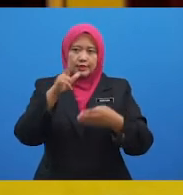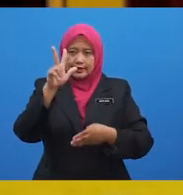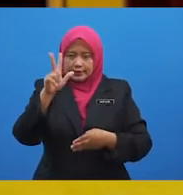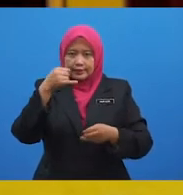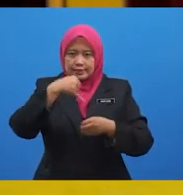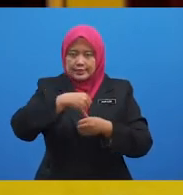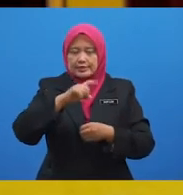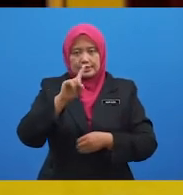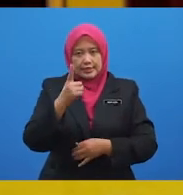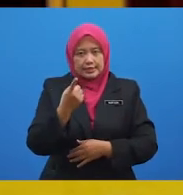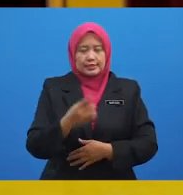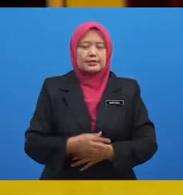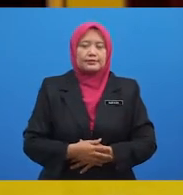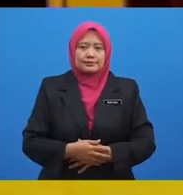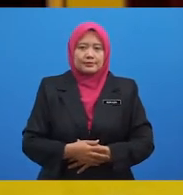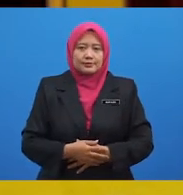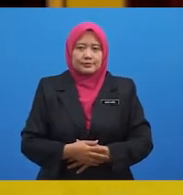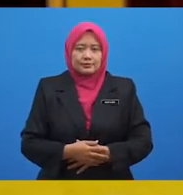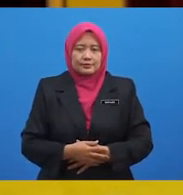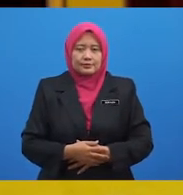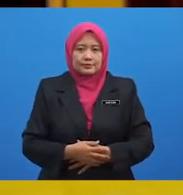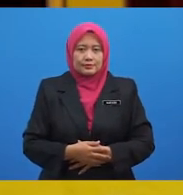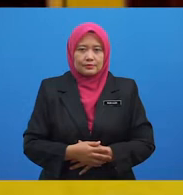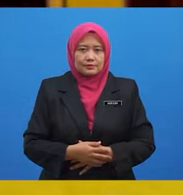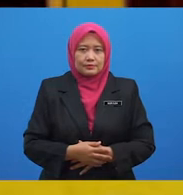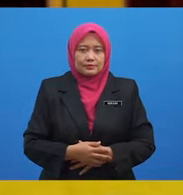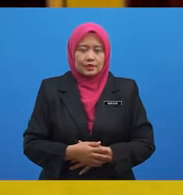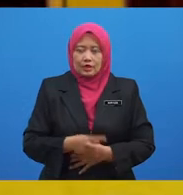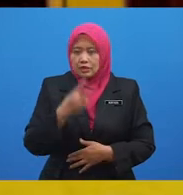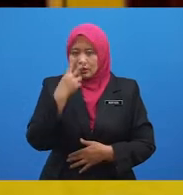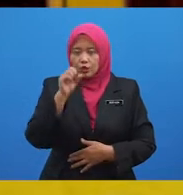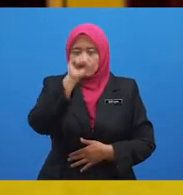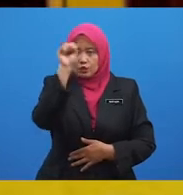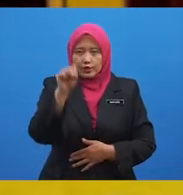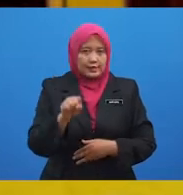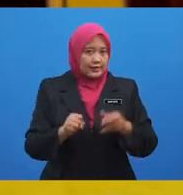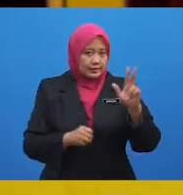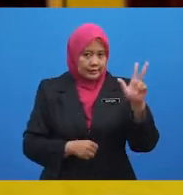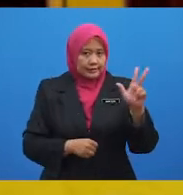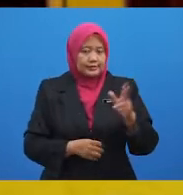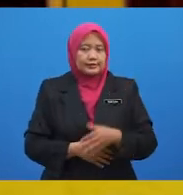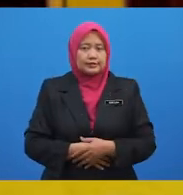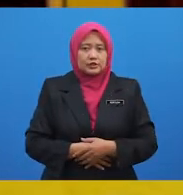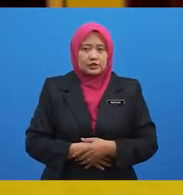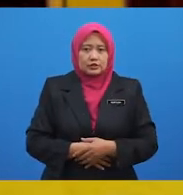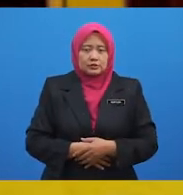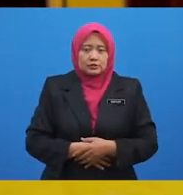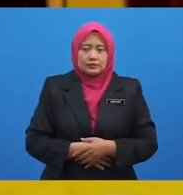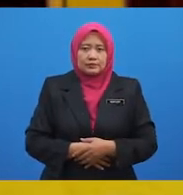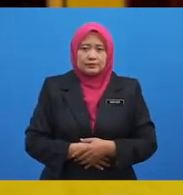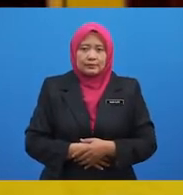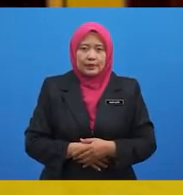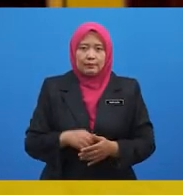sahaja. Baiklah, kita beralih kepada soalan ketiga. Dalam soalan ini, murid-murid